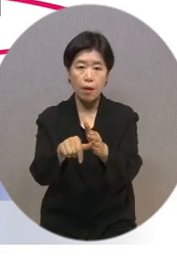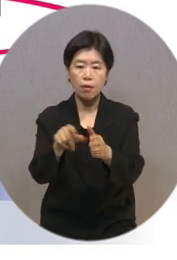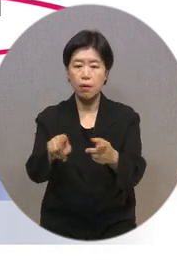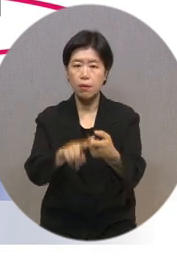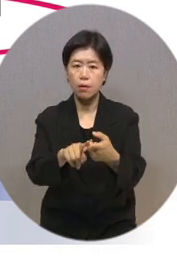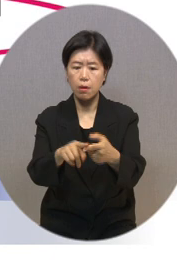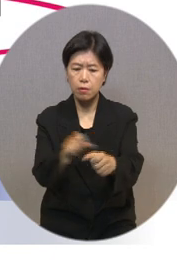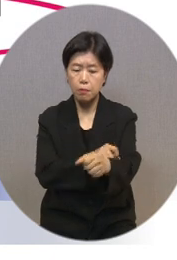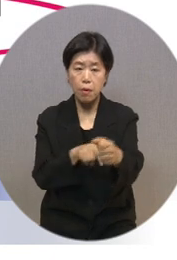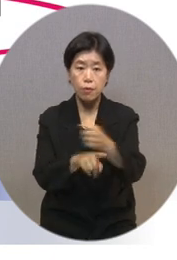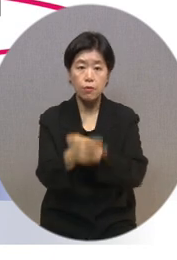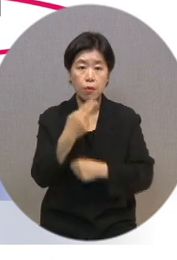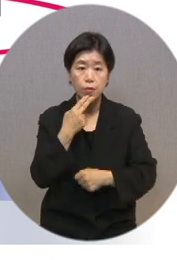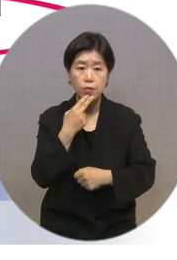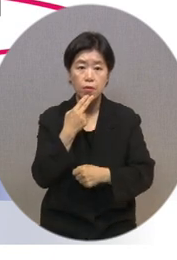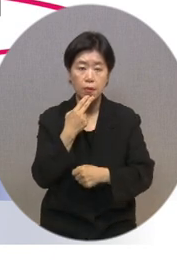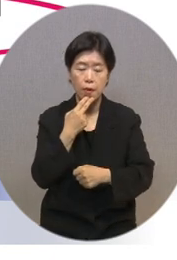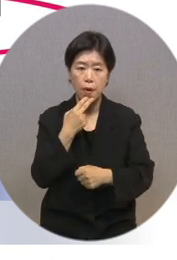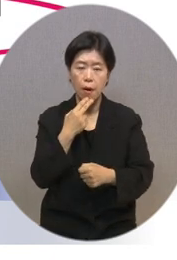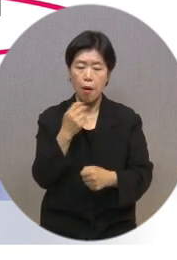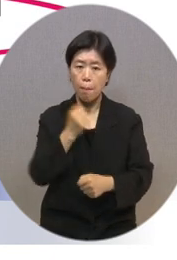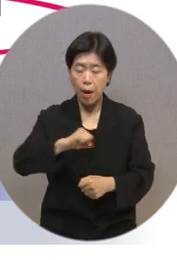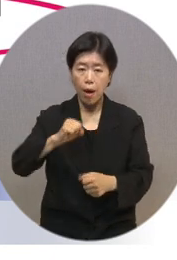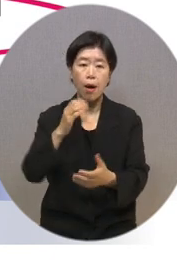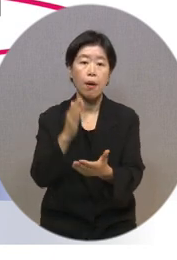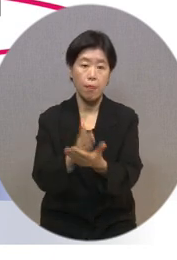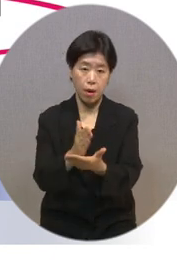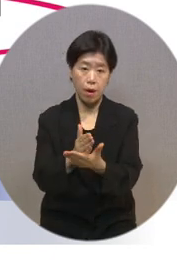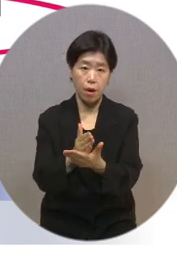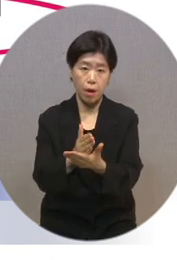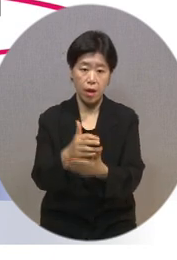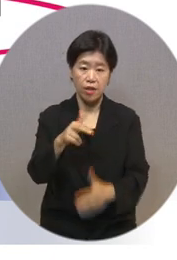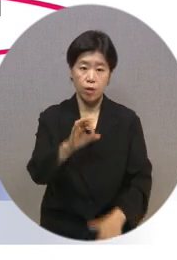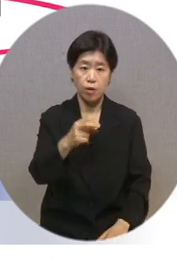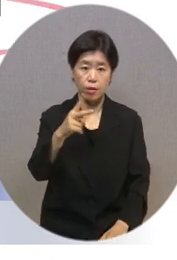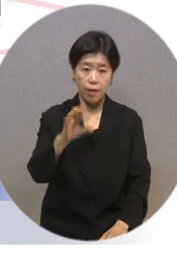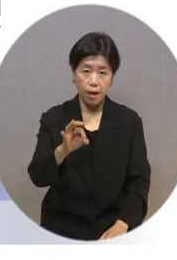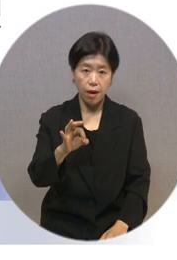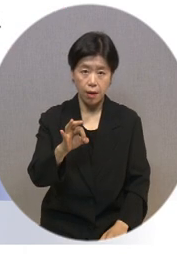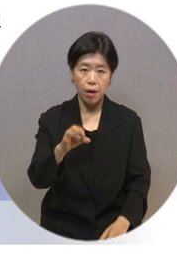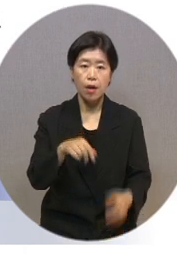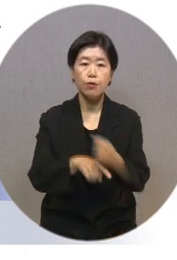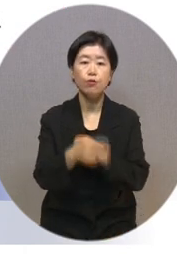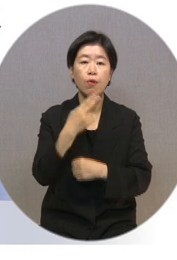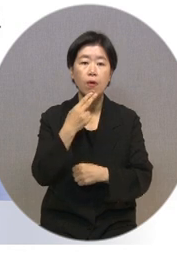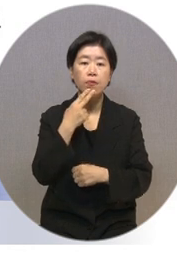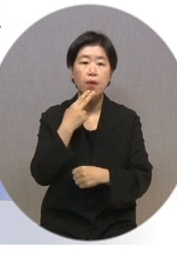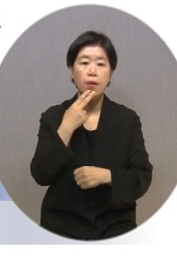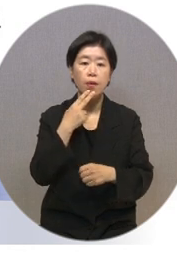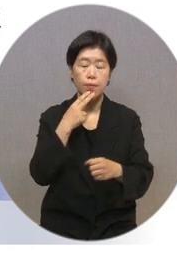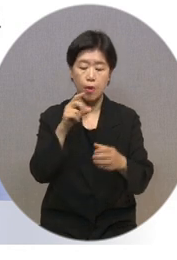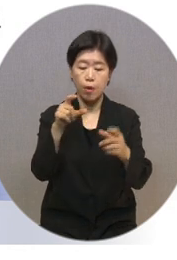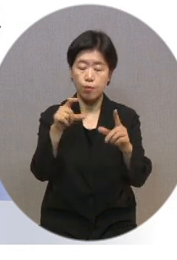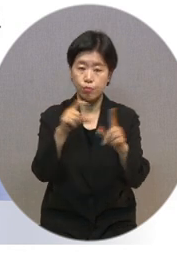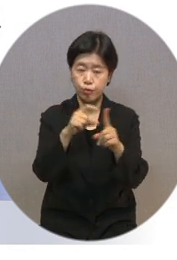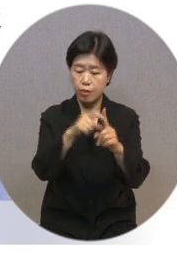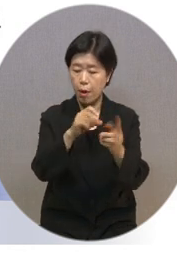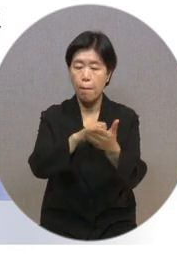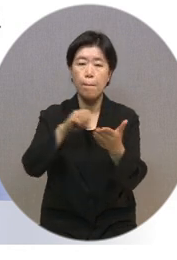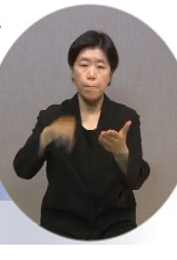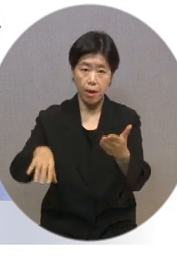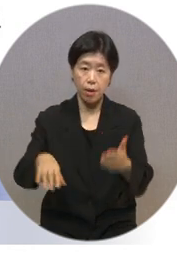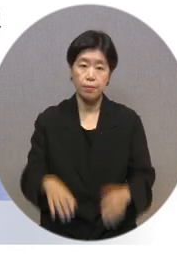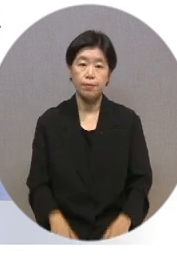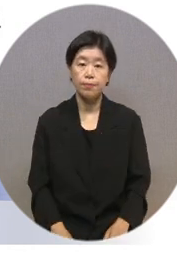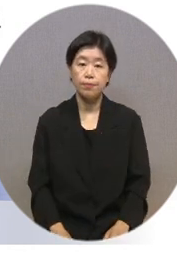거부해서는 아니 된다에서 정당한 사유 없이 문구를 삭제토록 했습니다. 한편 김 의원은